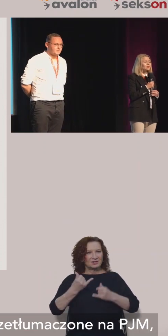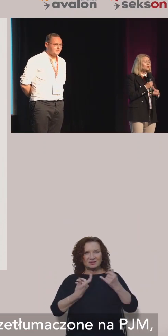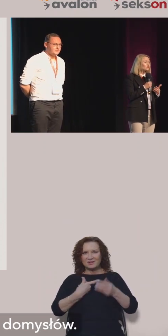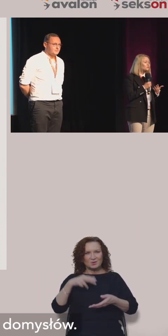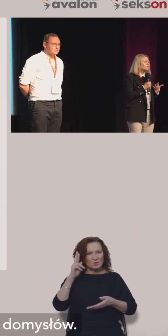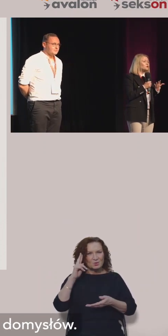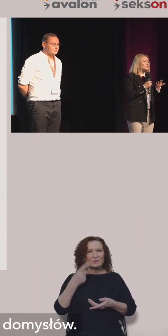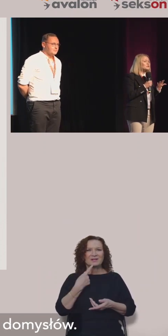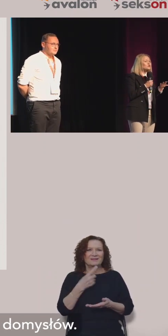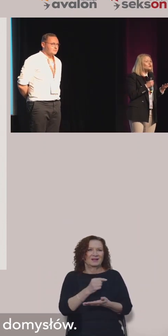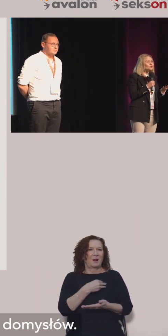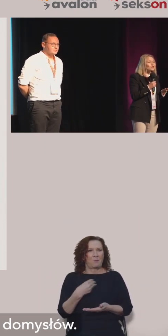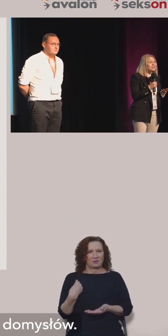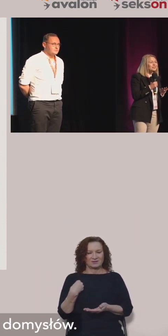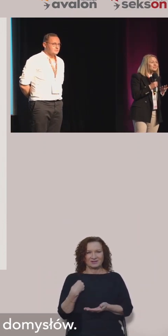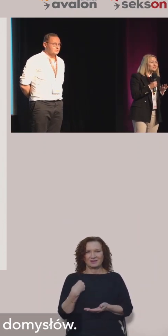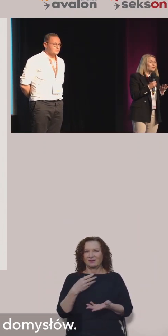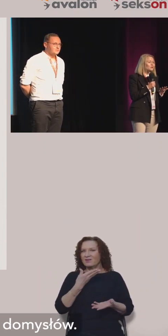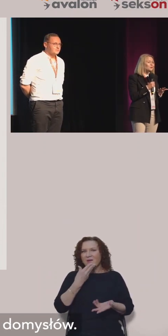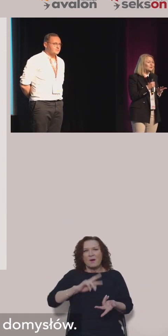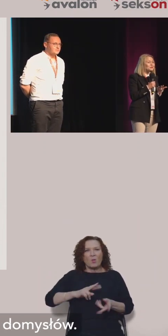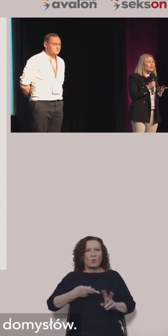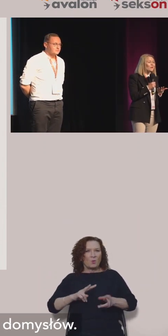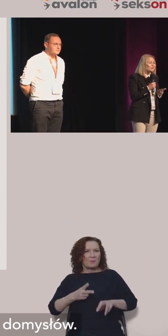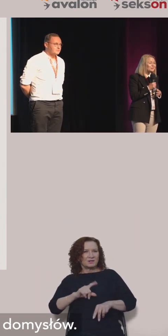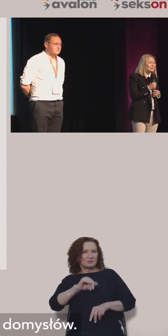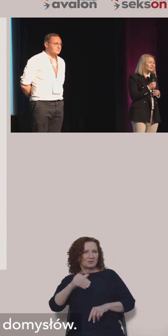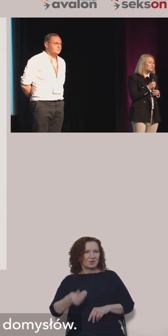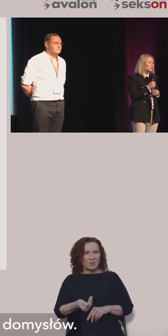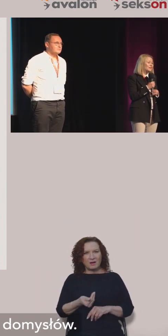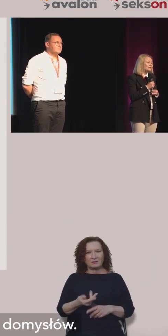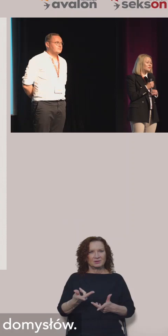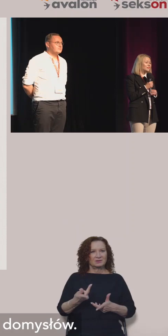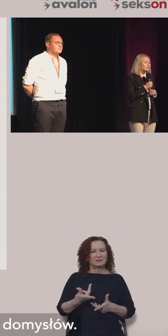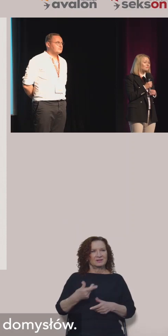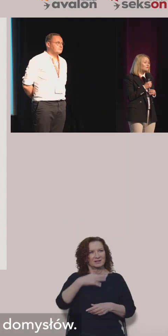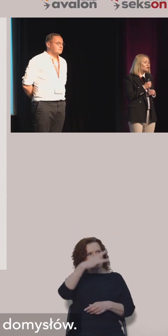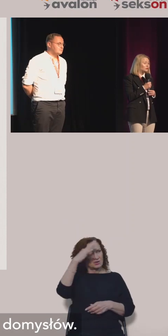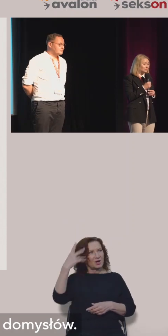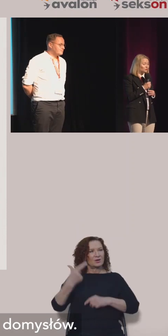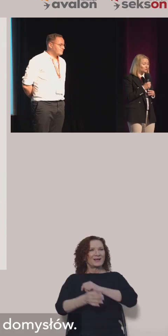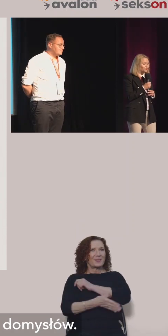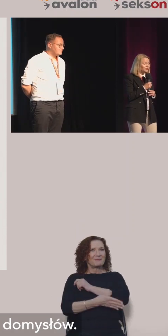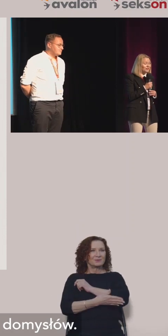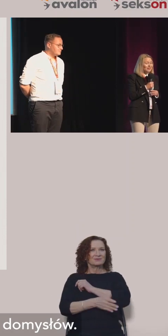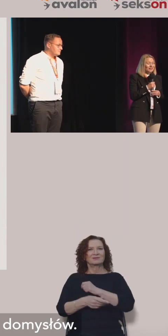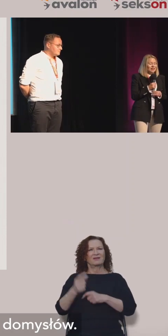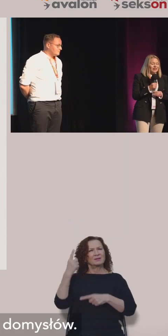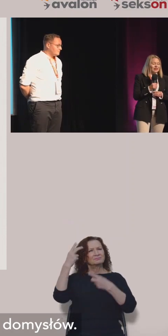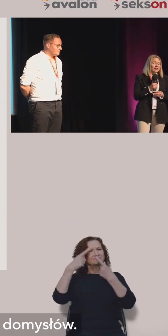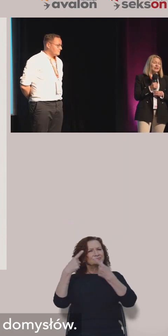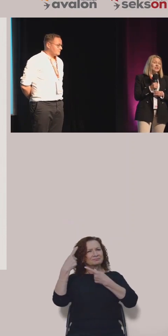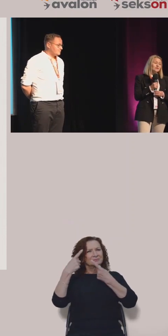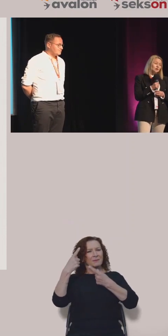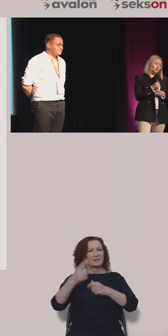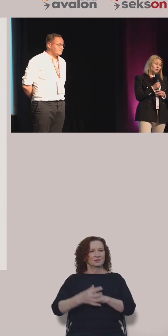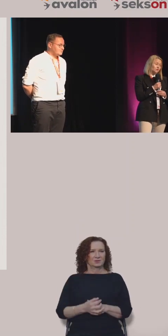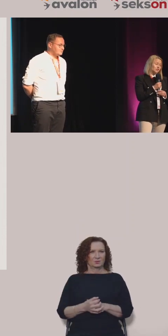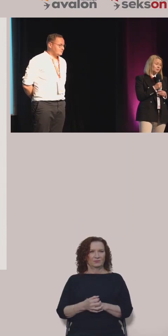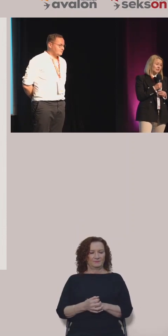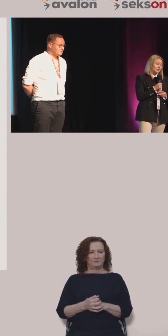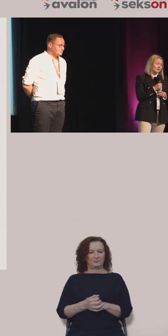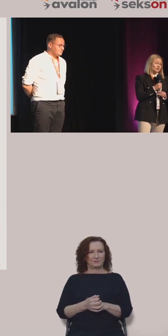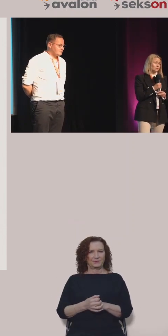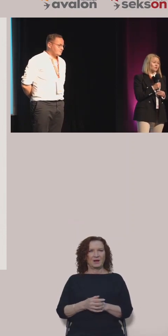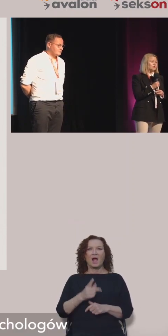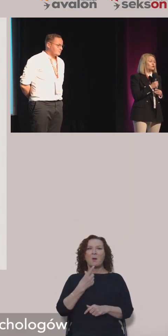PJM, no to jest snucie, że tak powiem, jakiejś teorii na podstawie domysłów. Niewielu jest